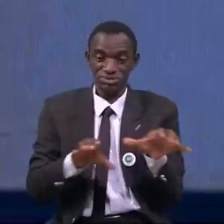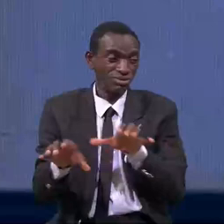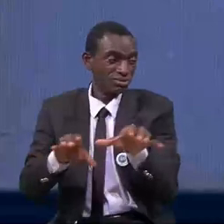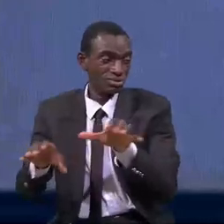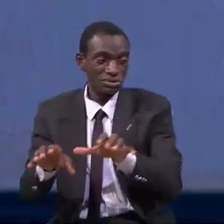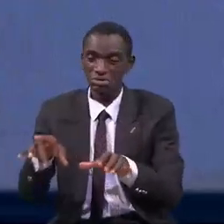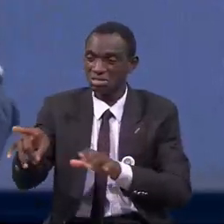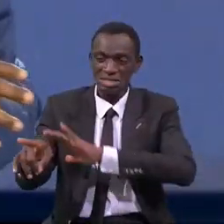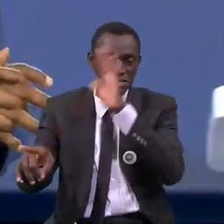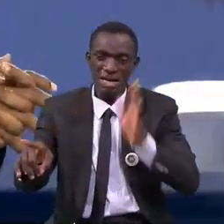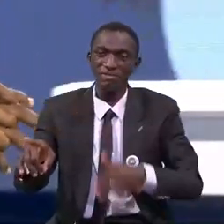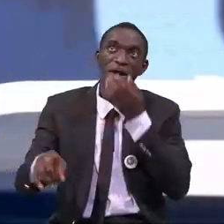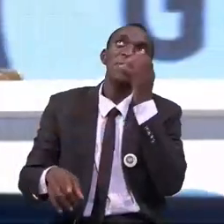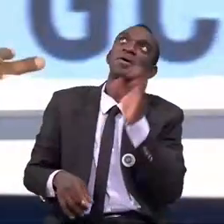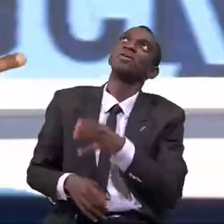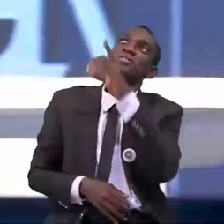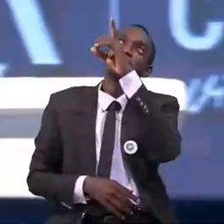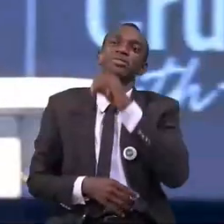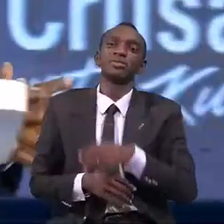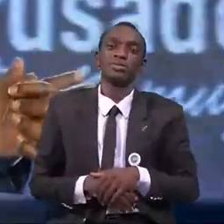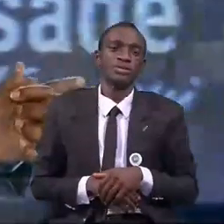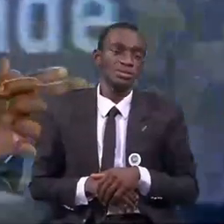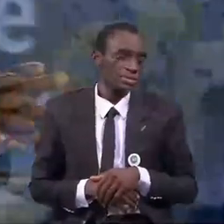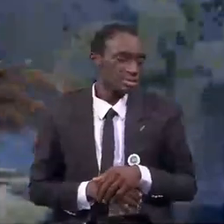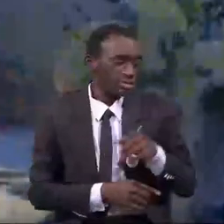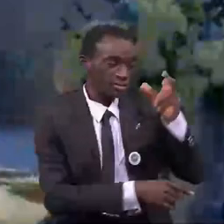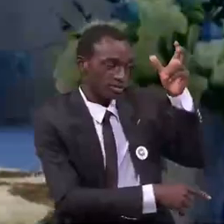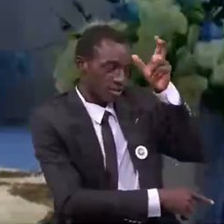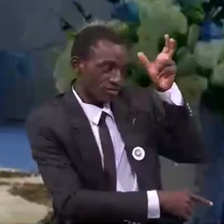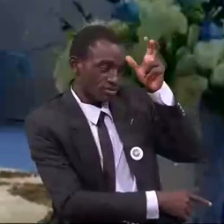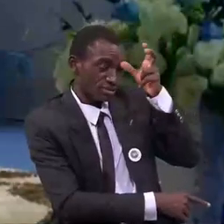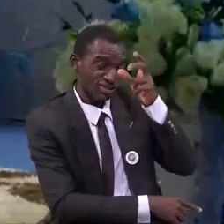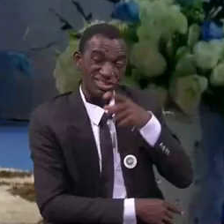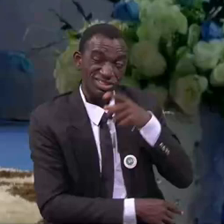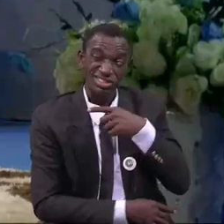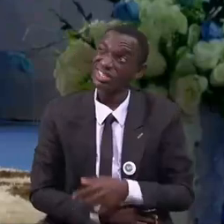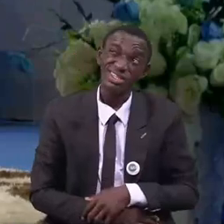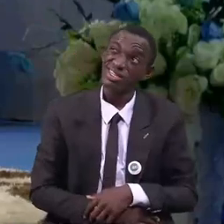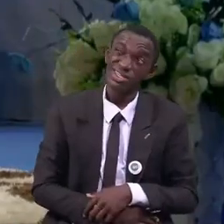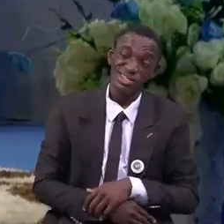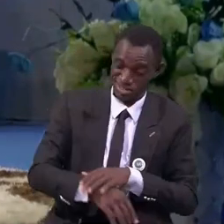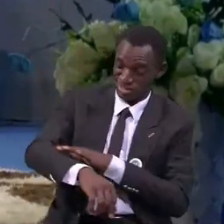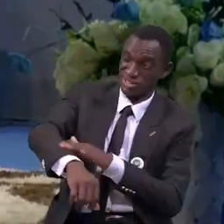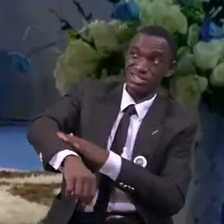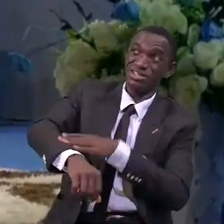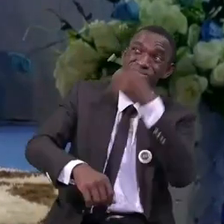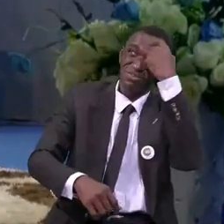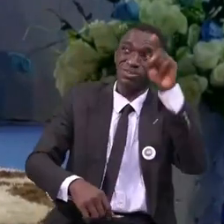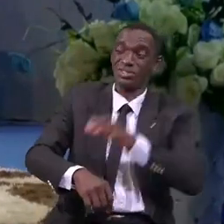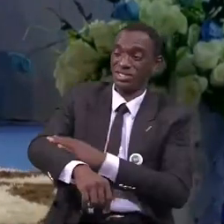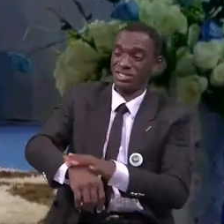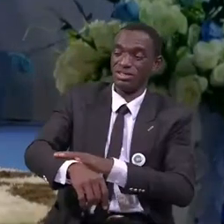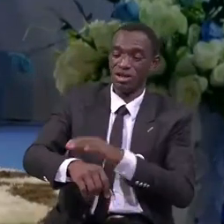et il ne va pas il n'allait pas me maudir Satan dit Oh donne cher pour